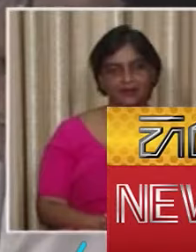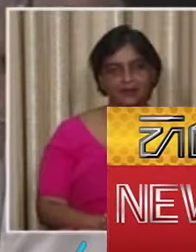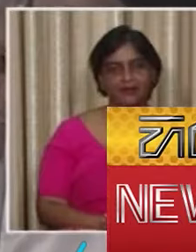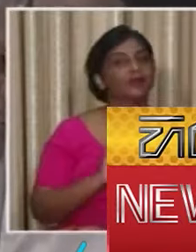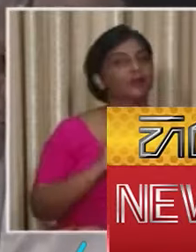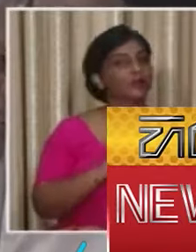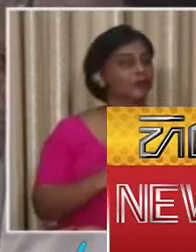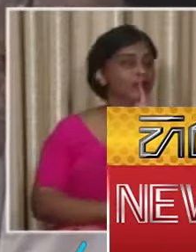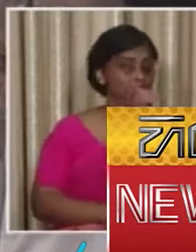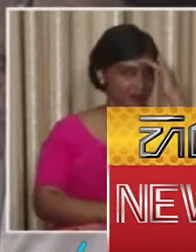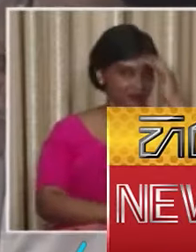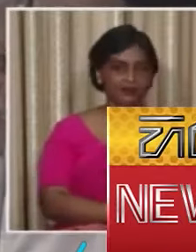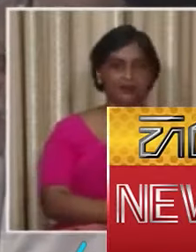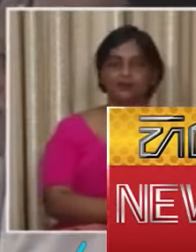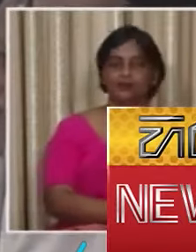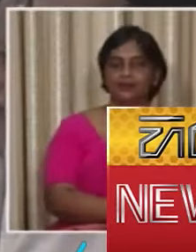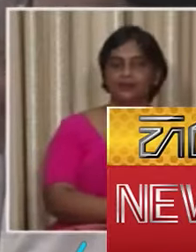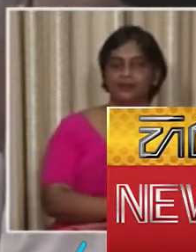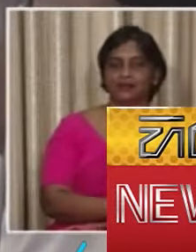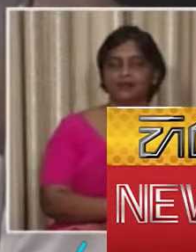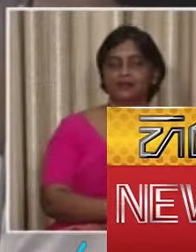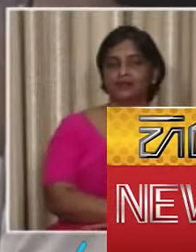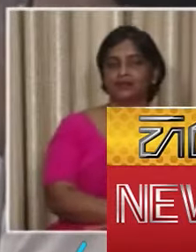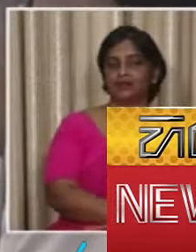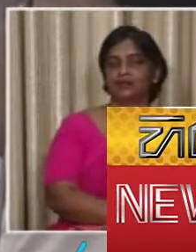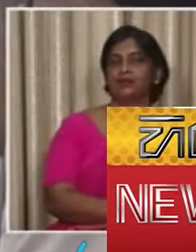ගරු කථානායකතුමනි, ගරු කථානායකතුමනි,